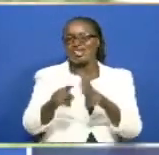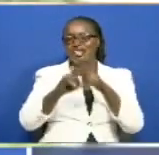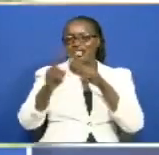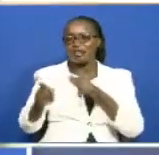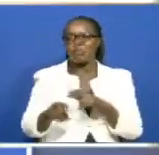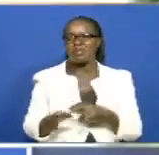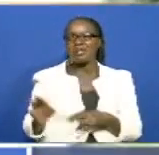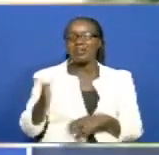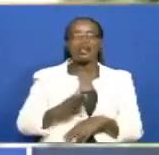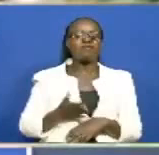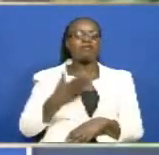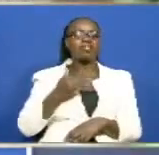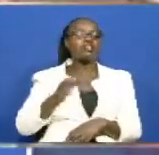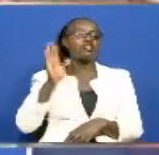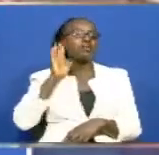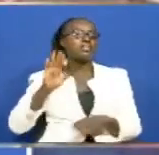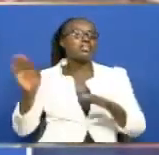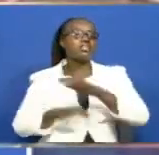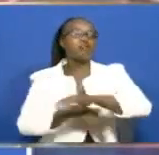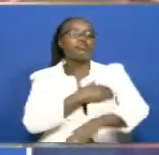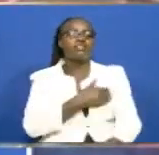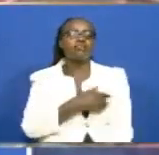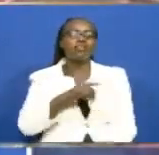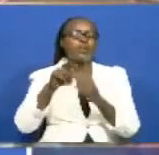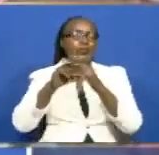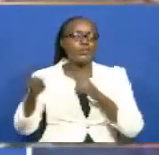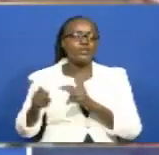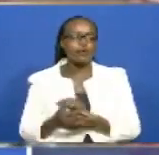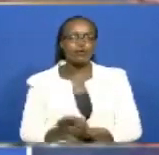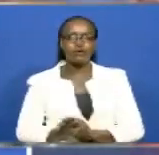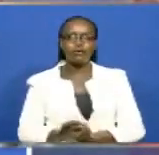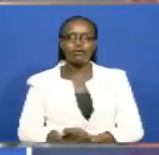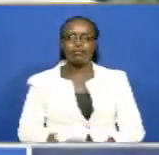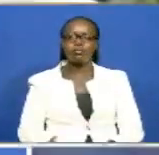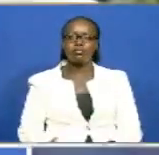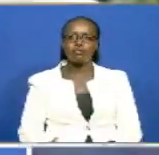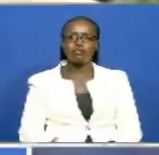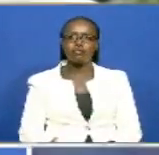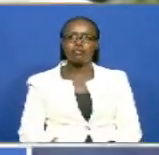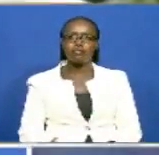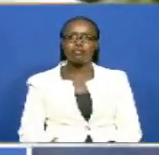hakutaka hata kusikiza sub chief. Irene Mchuma Odim, Channel 1.